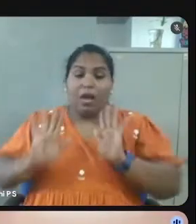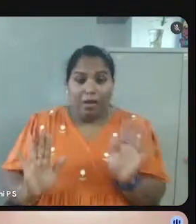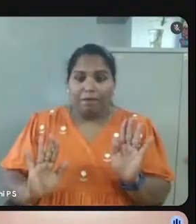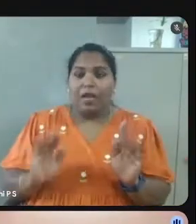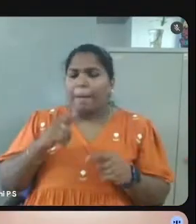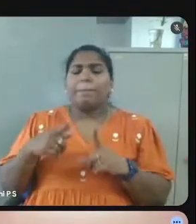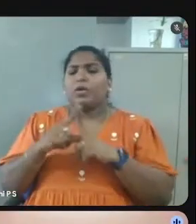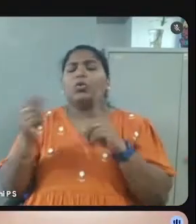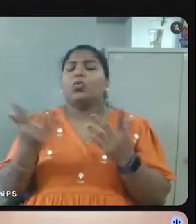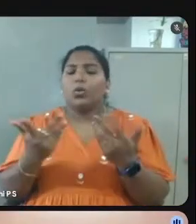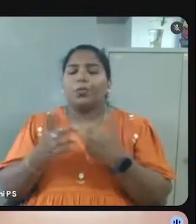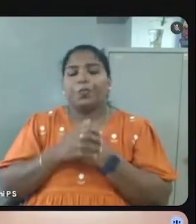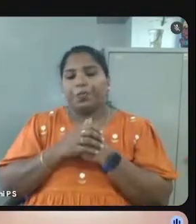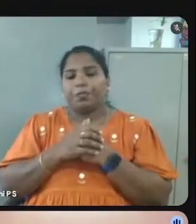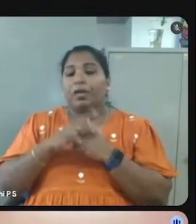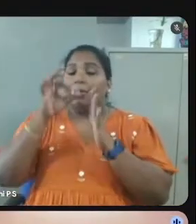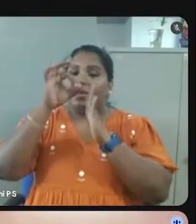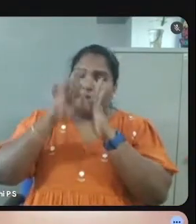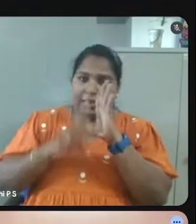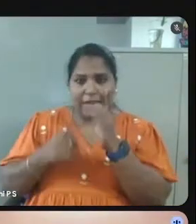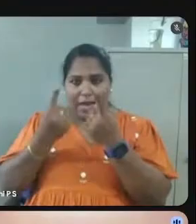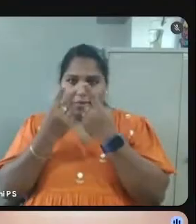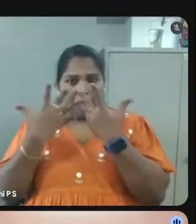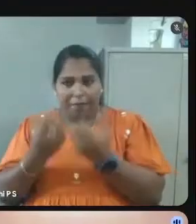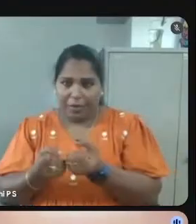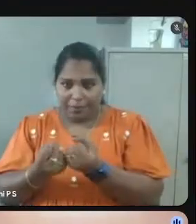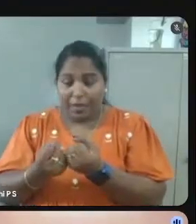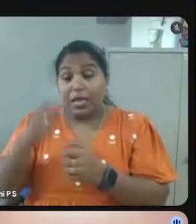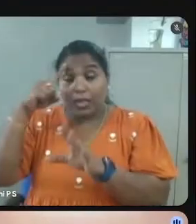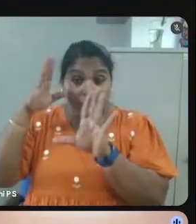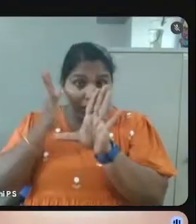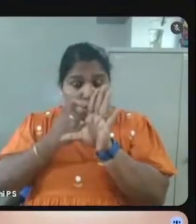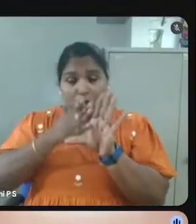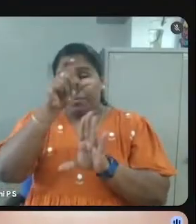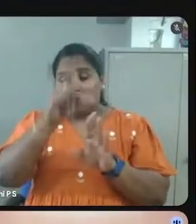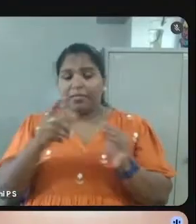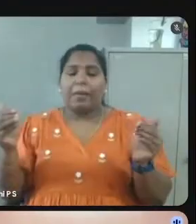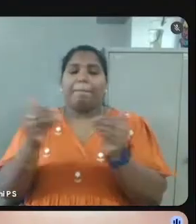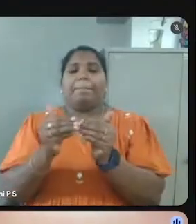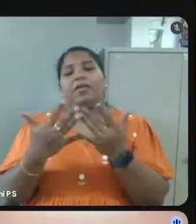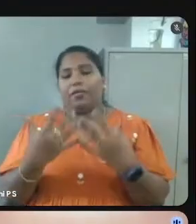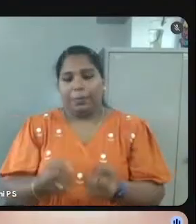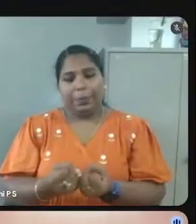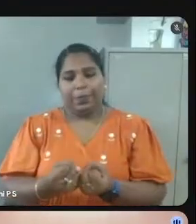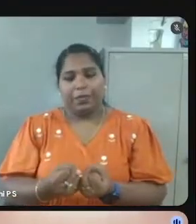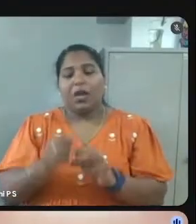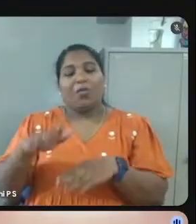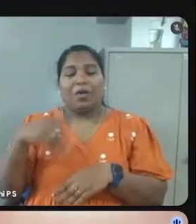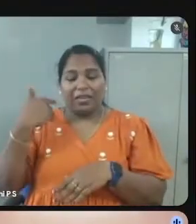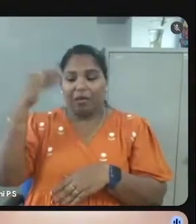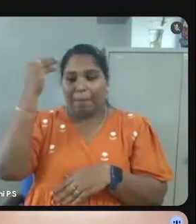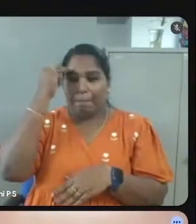എന്താ ചെയ്യുന്നത്, ഡീറ്റെയിൽ അസസ്മെന്റ് എടുത്തിട്ട് സൈക്കോളജിസ്റ്റോടി നമുക്ക് അവരെ ഒന്ന് അയക്കണം. അവരുടെ ഒരു